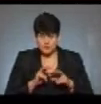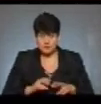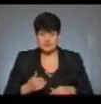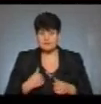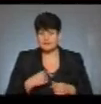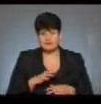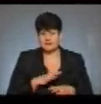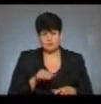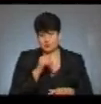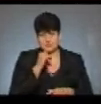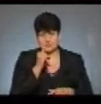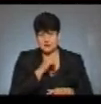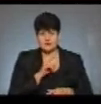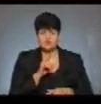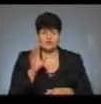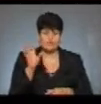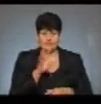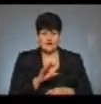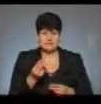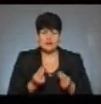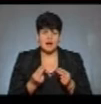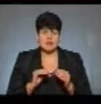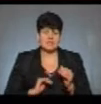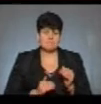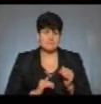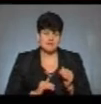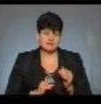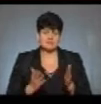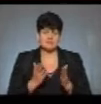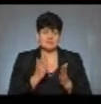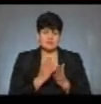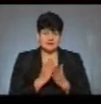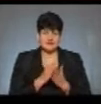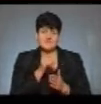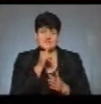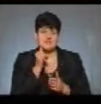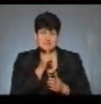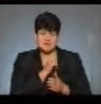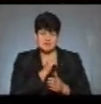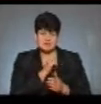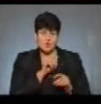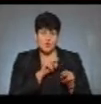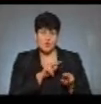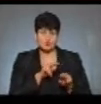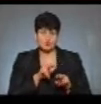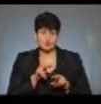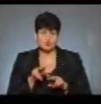мене не було секретом, що весь гральний бізнес, який знаходиться в тіні,